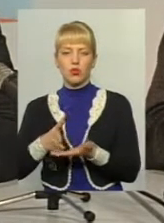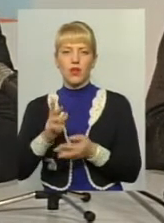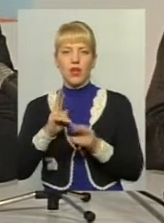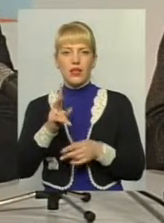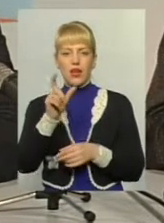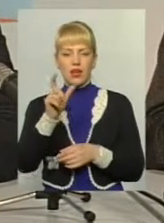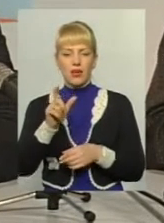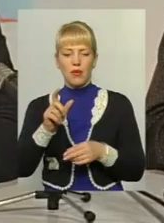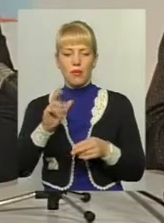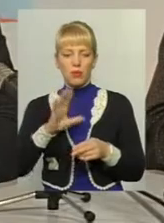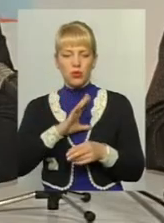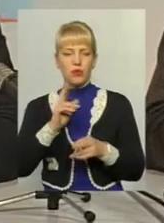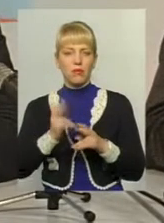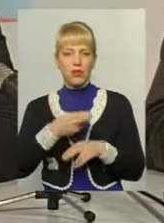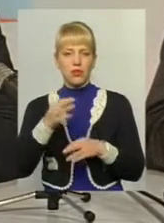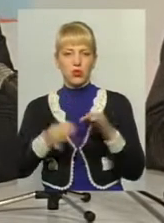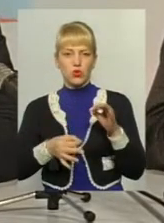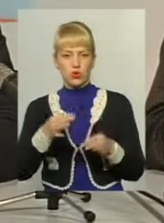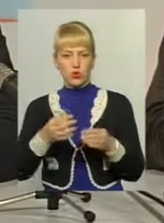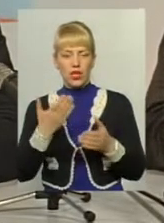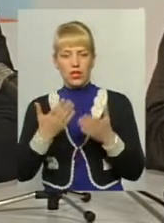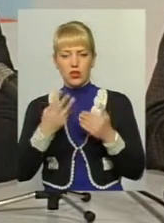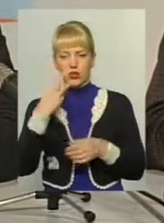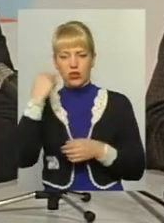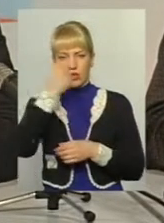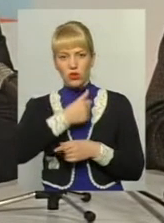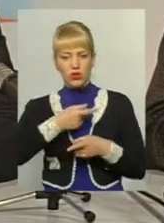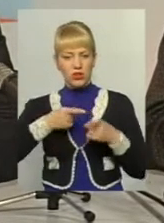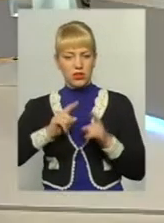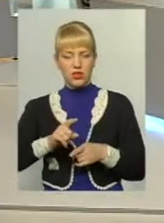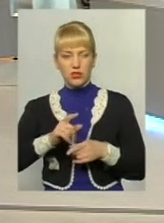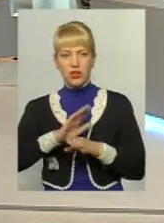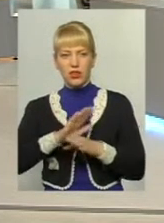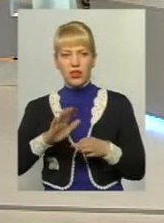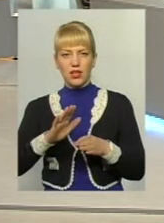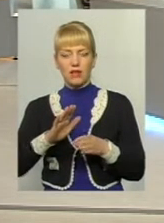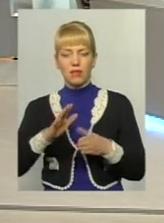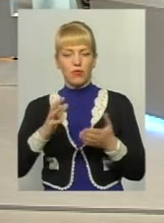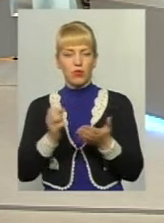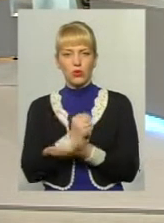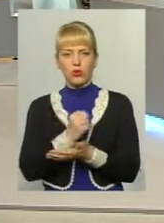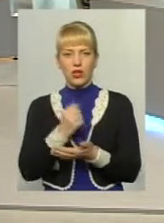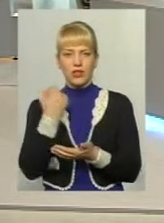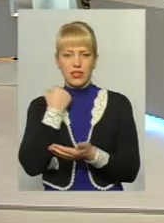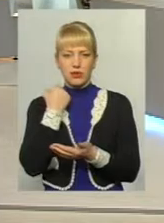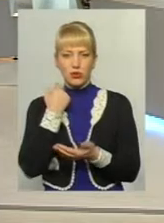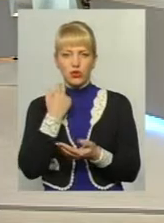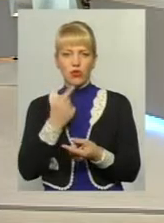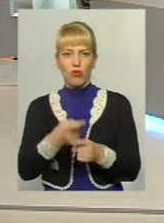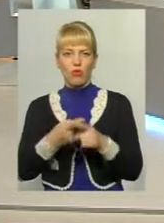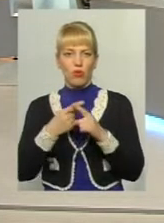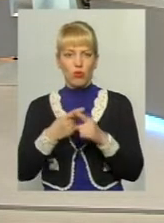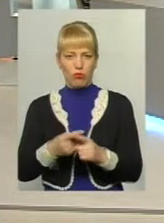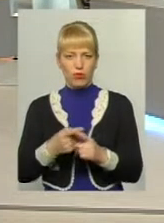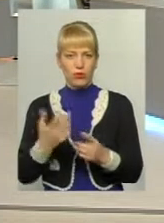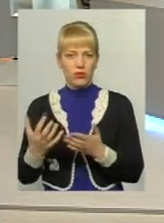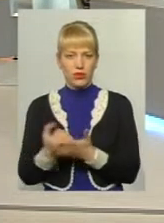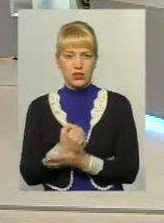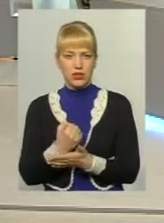там подавати, і він буде там роками судитися. На сьогодні, скажу, що на сьогоднішній день це самий недієвий спосіб. Повірте, що є